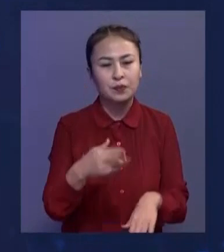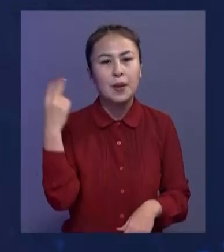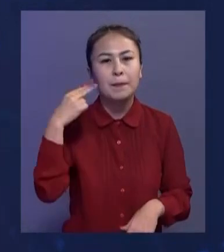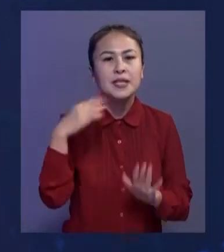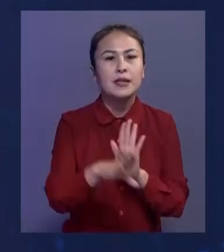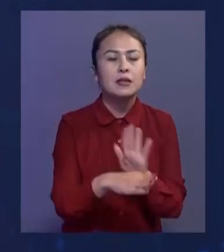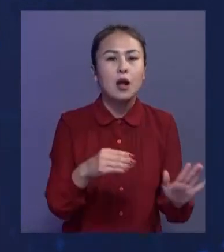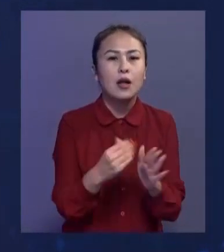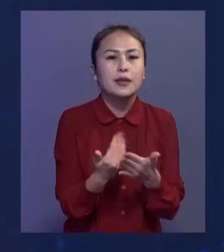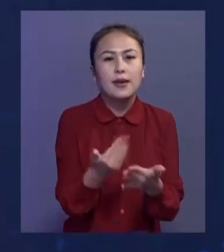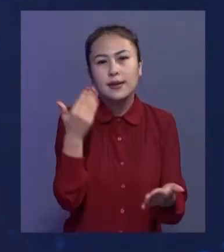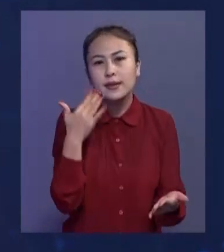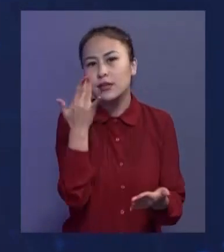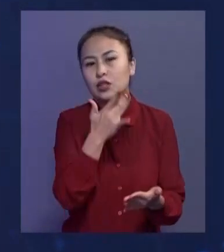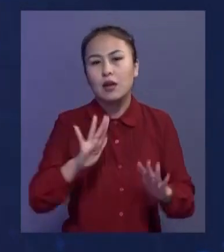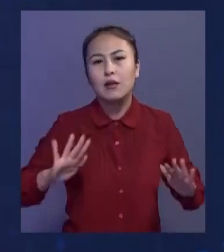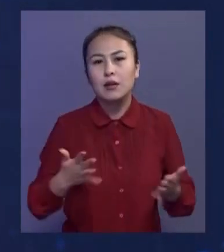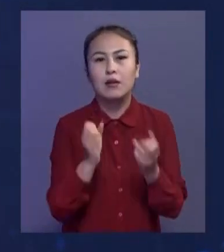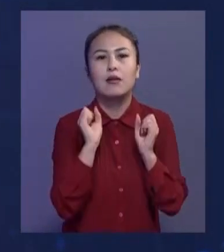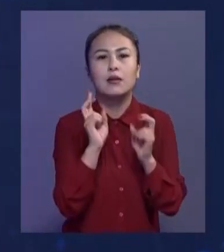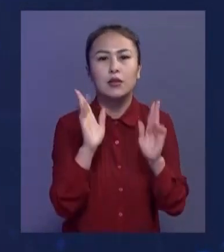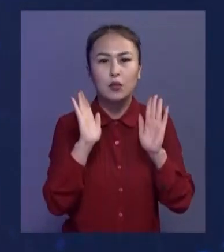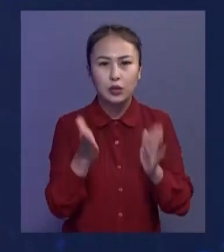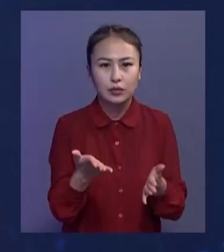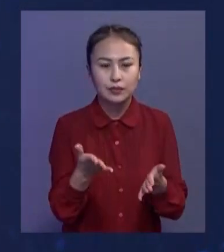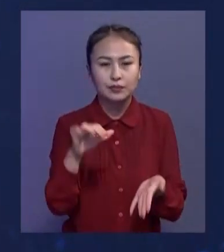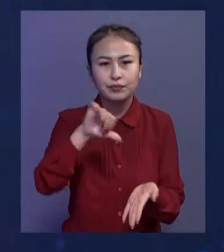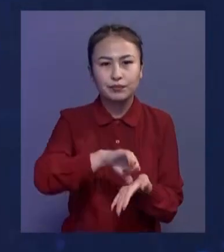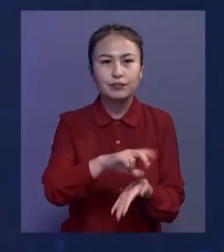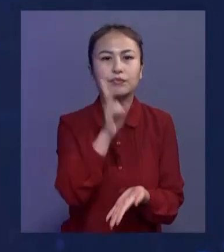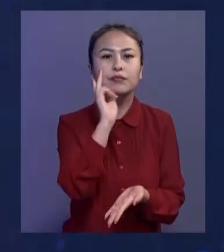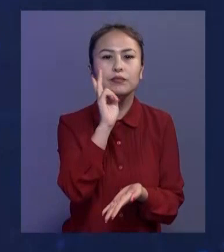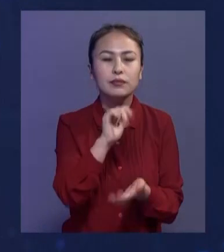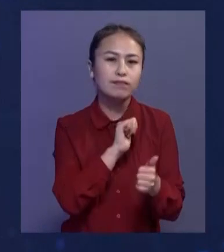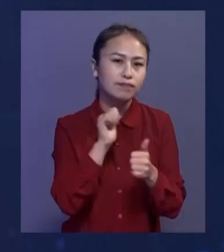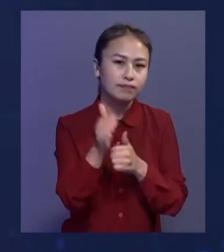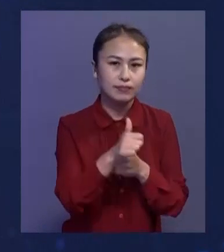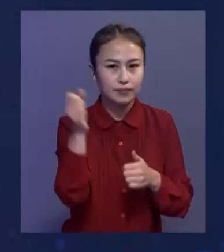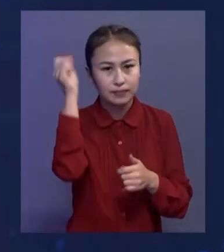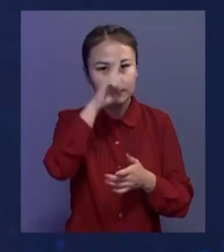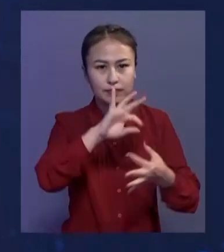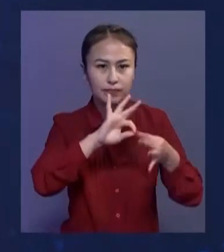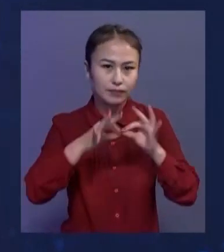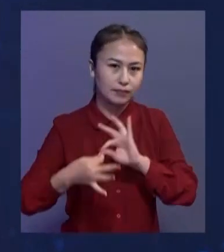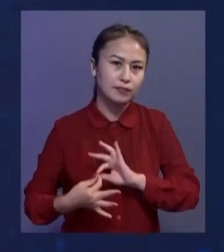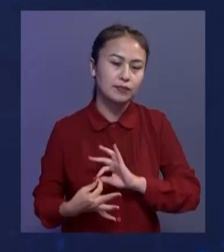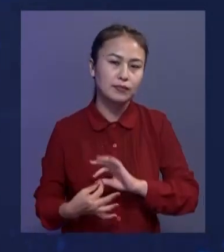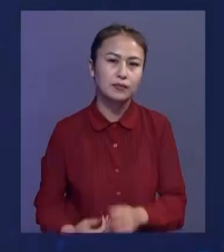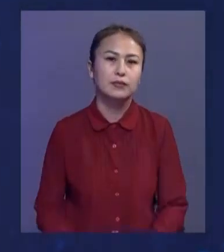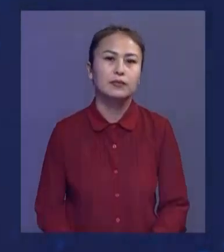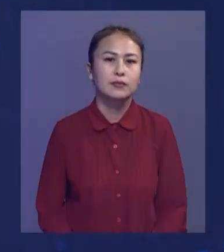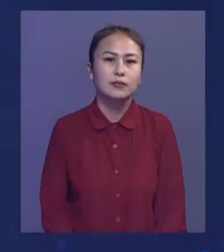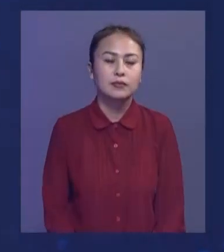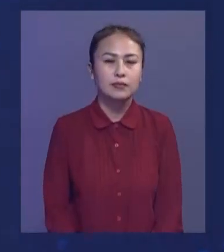мамандар. Сонымен президенттік сайлау алдындағы саяси жағдай қандай, қай кандидат алда келеді және нені ескерген жөн? Толығырақ